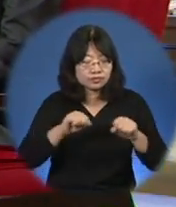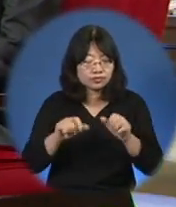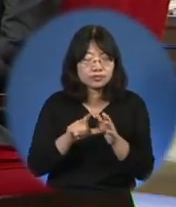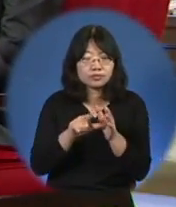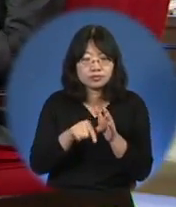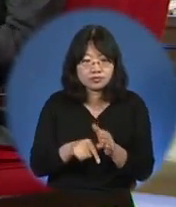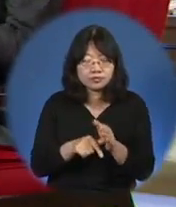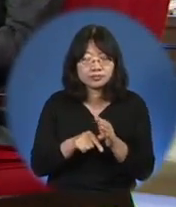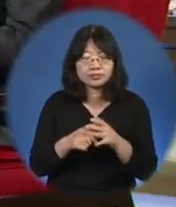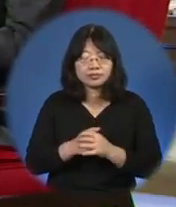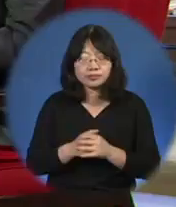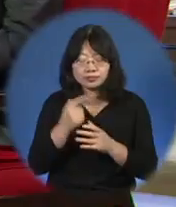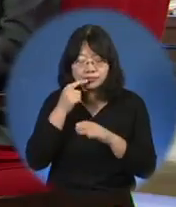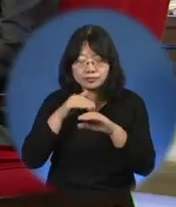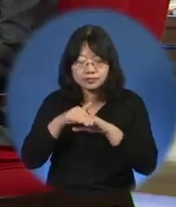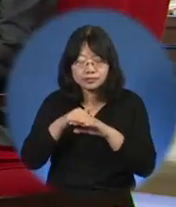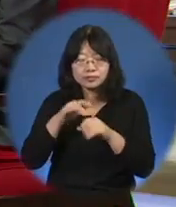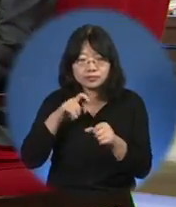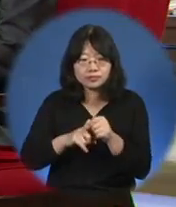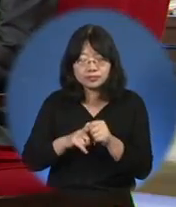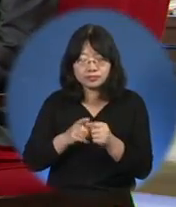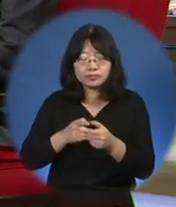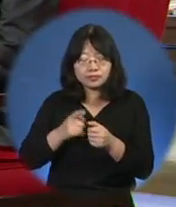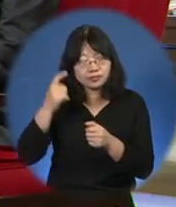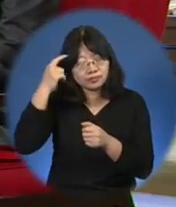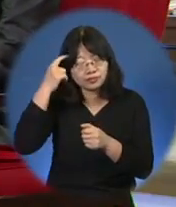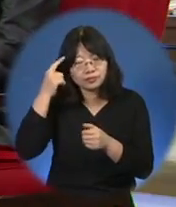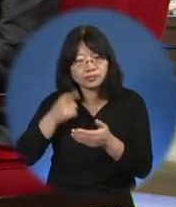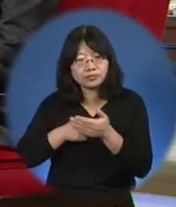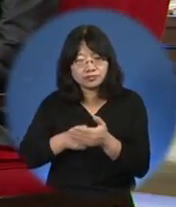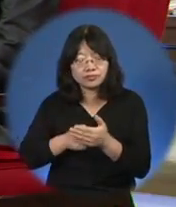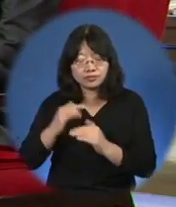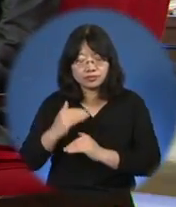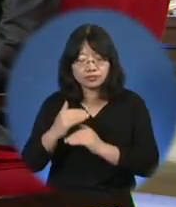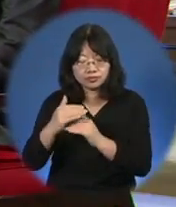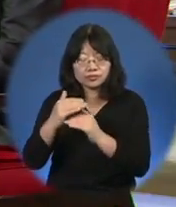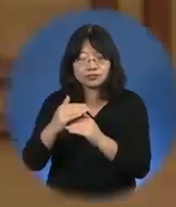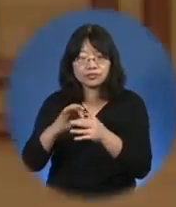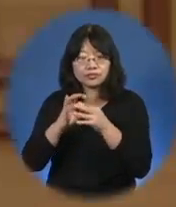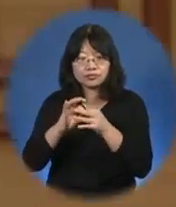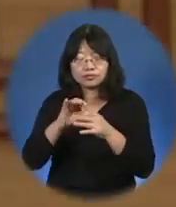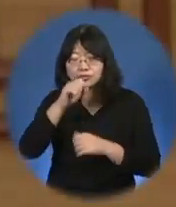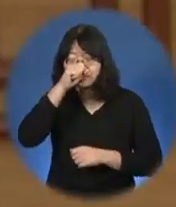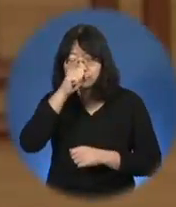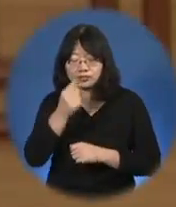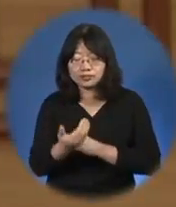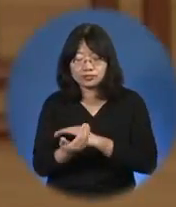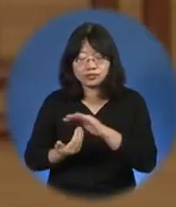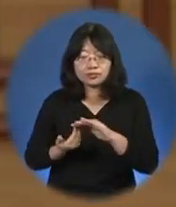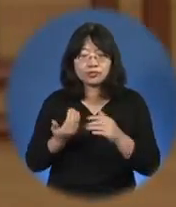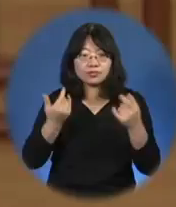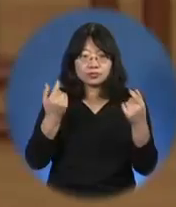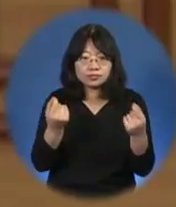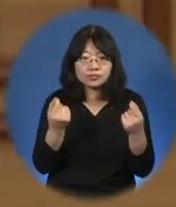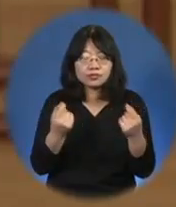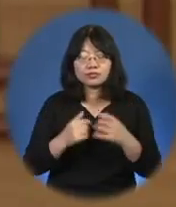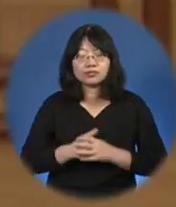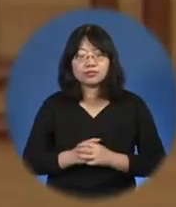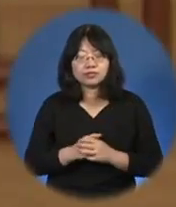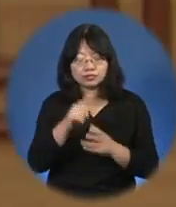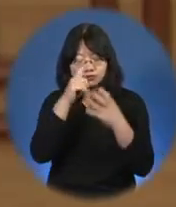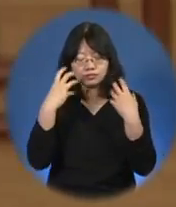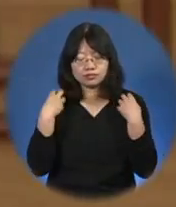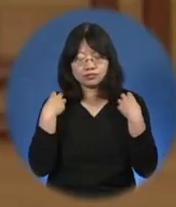있어서 음흠. 보다 민주적인 의사 형성 과정을 거쳐서 하겠다. 아하. 종전처럼